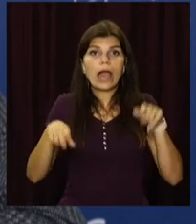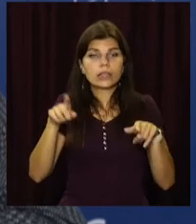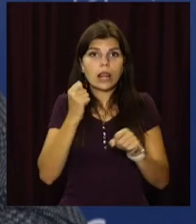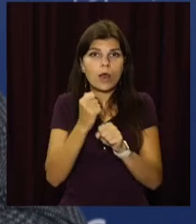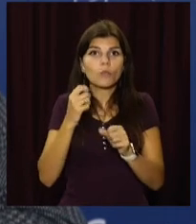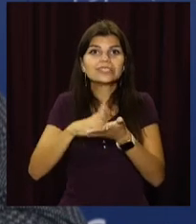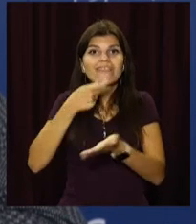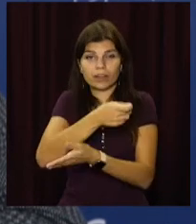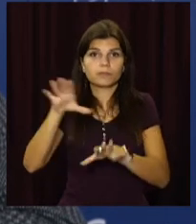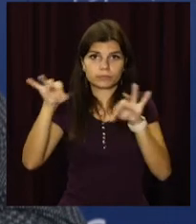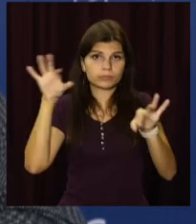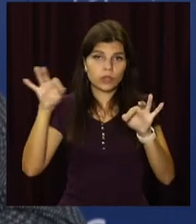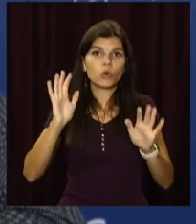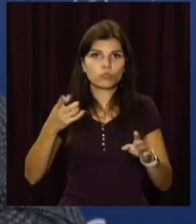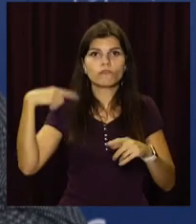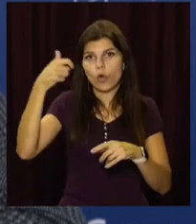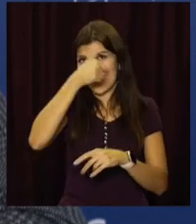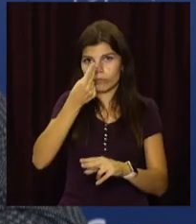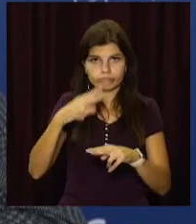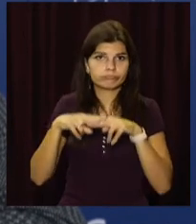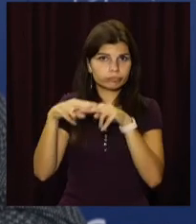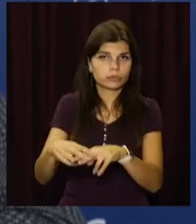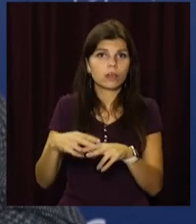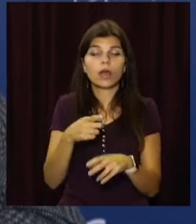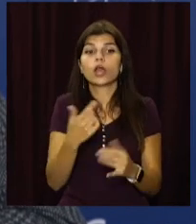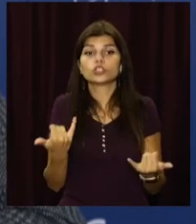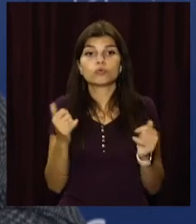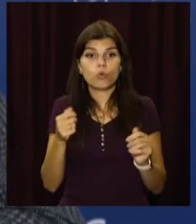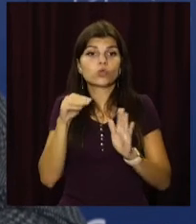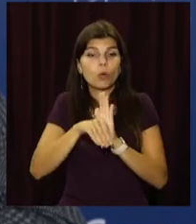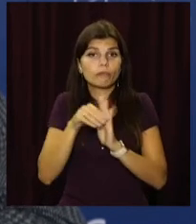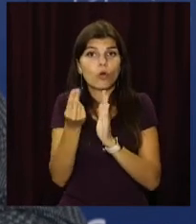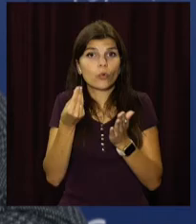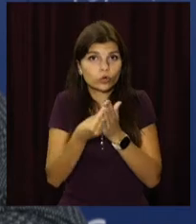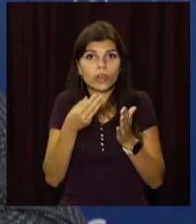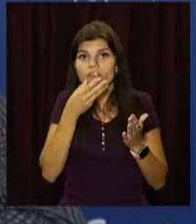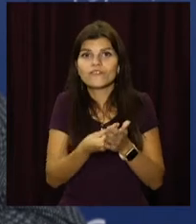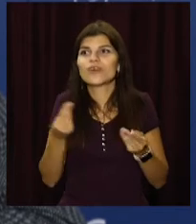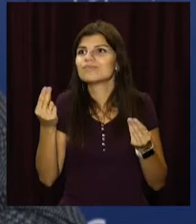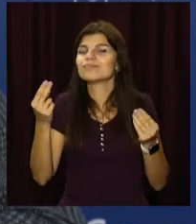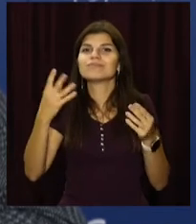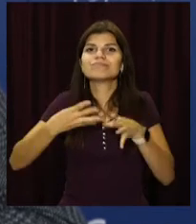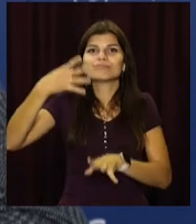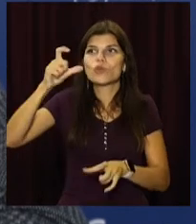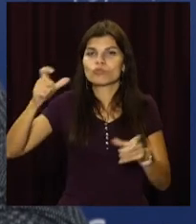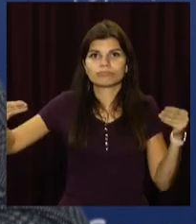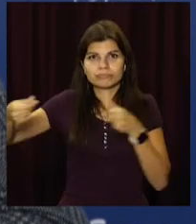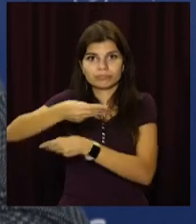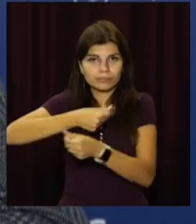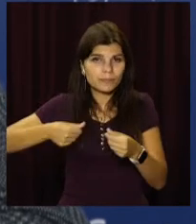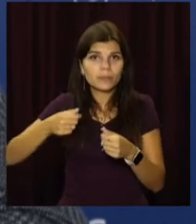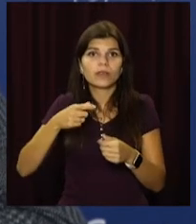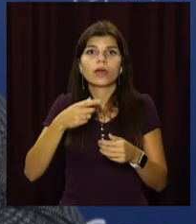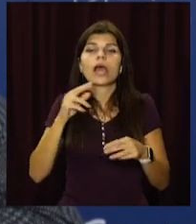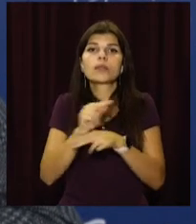за цей період можна накопичувати свої кошти, власні внески, поповнювати